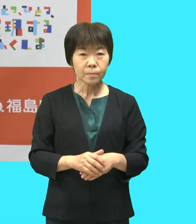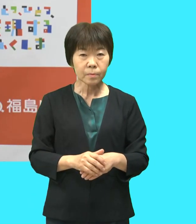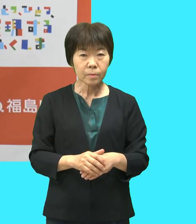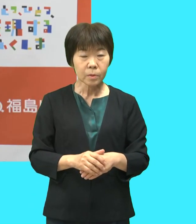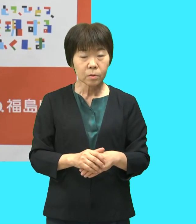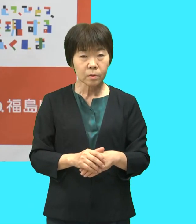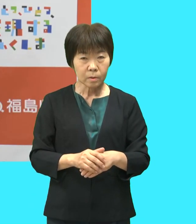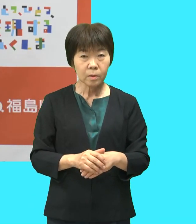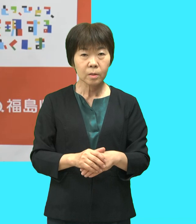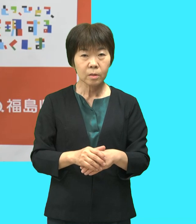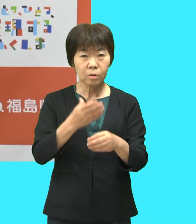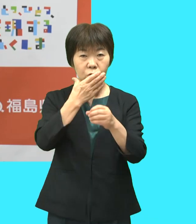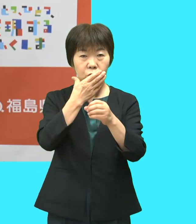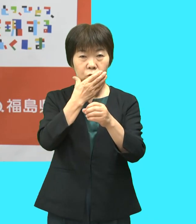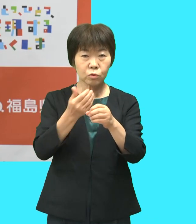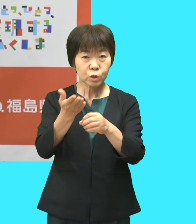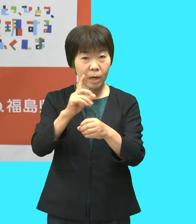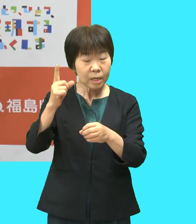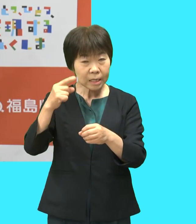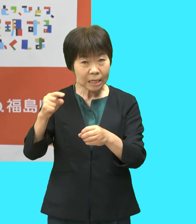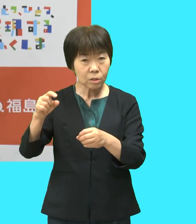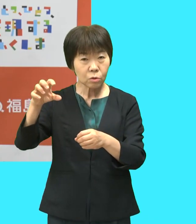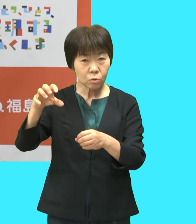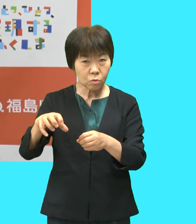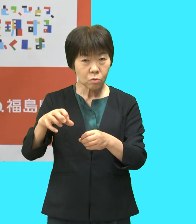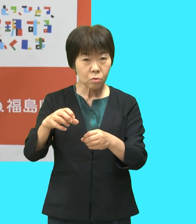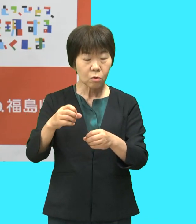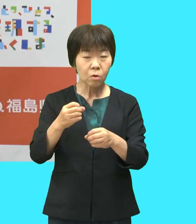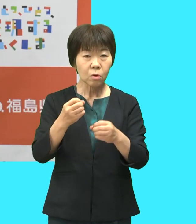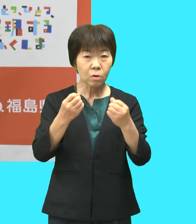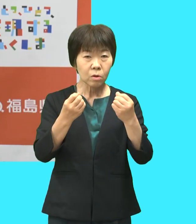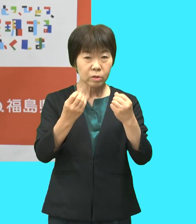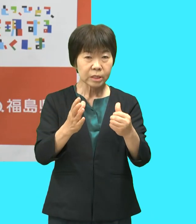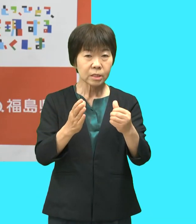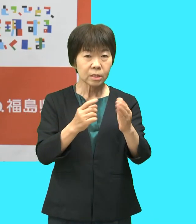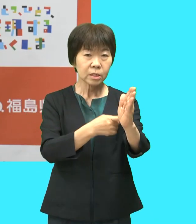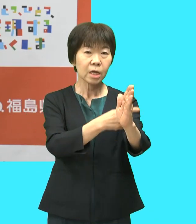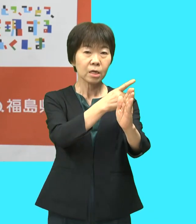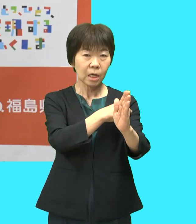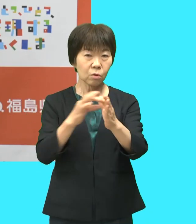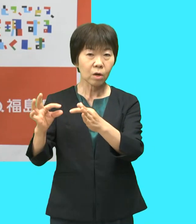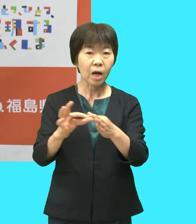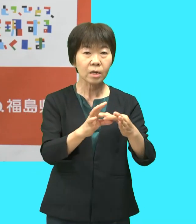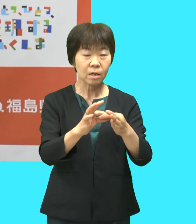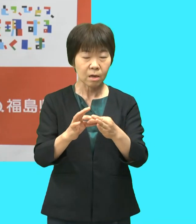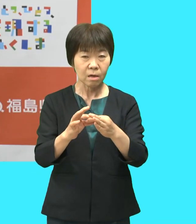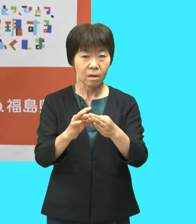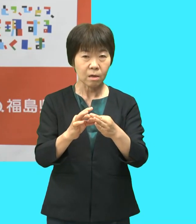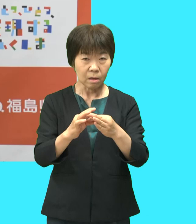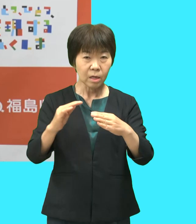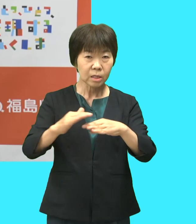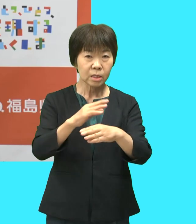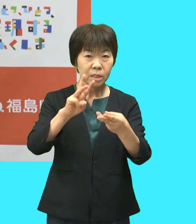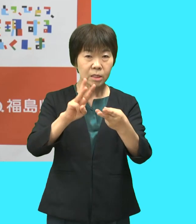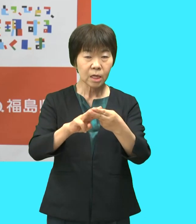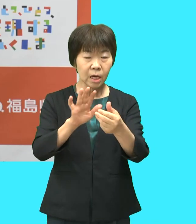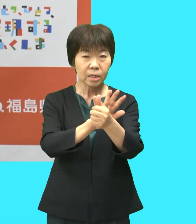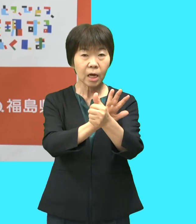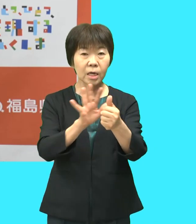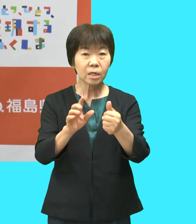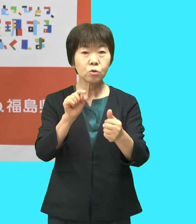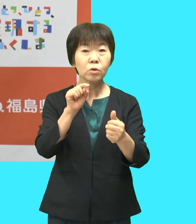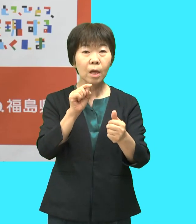で福島県と新政権との関わりであります。岸田内閣においても、ぜ